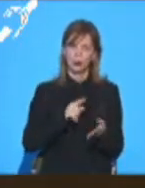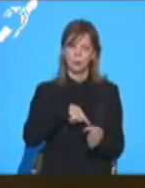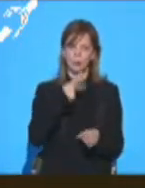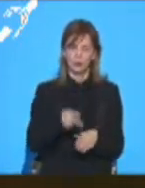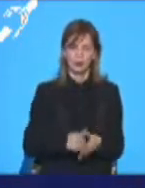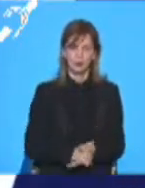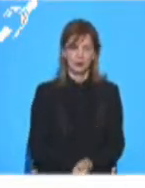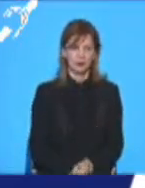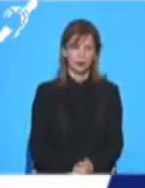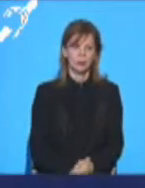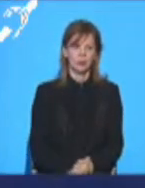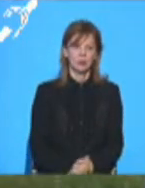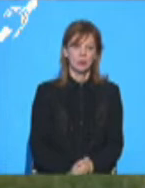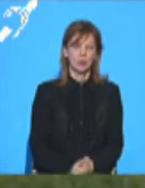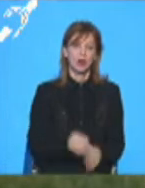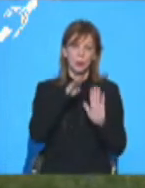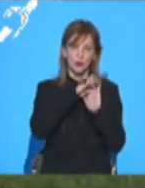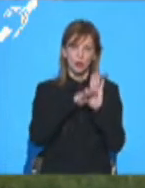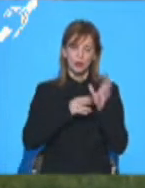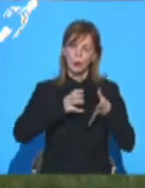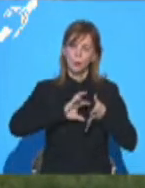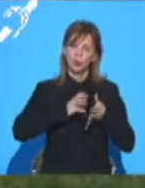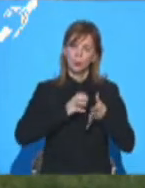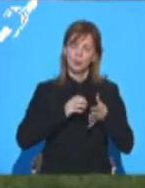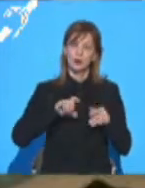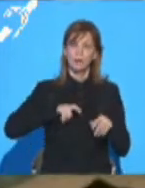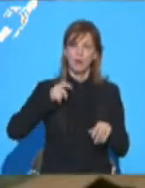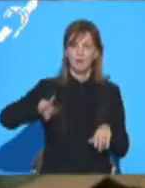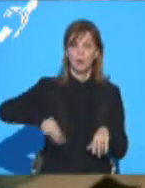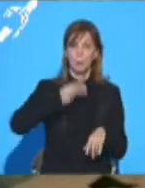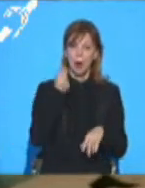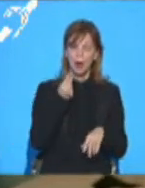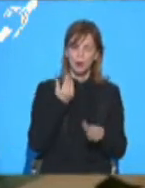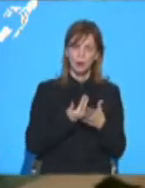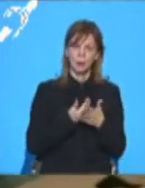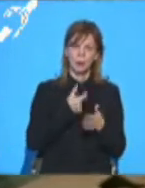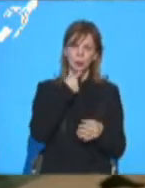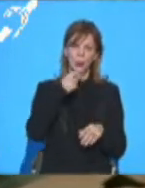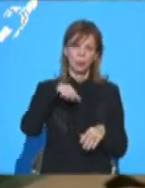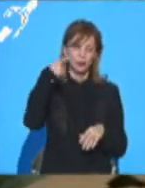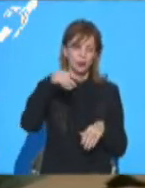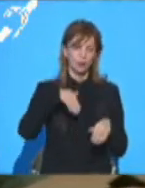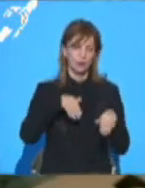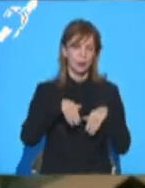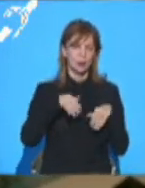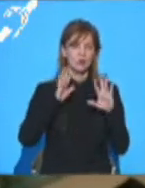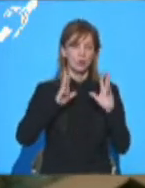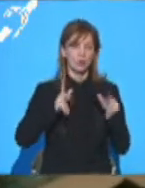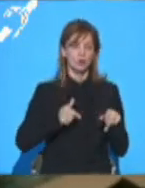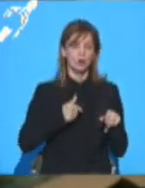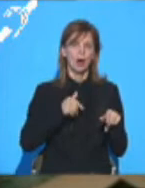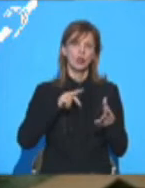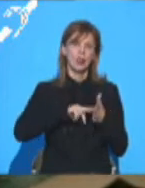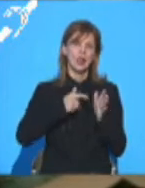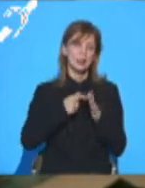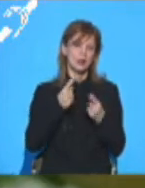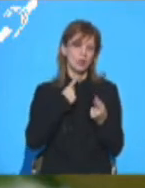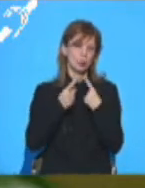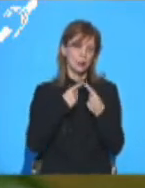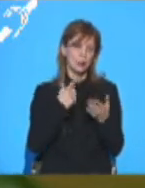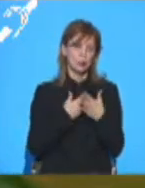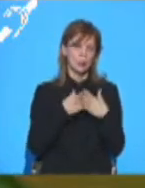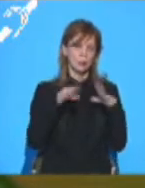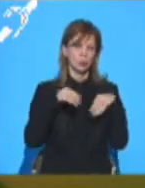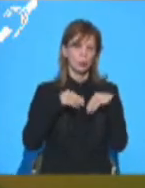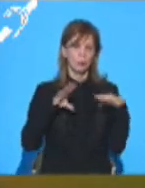imediat. Programul Tomata va fi îmbunătățit pentru anul viitor. Ministerul Agriculturii a organizat dezbatere publică pe proiect pentru a afla